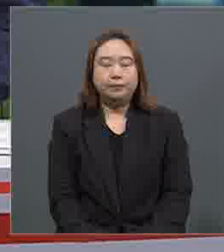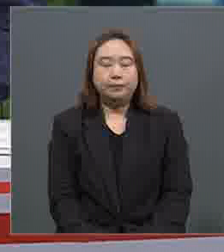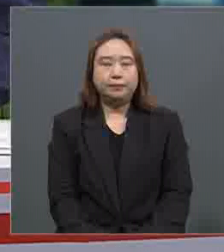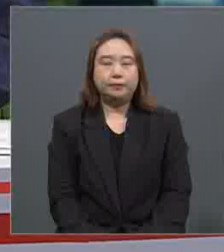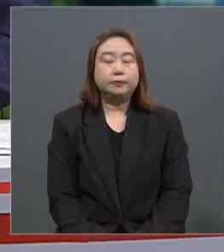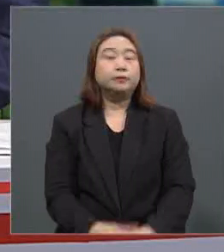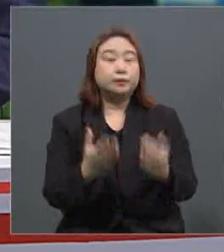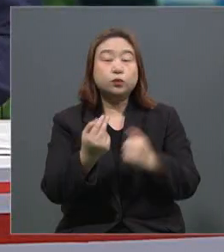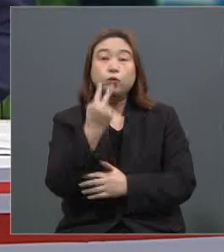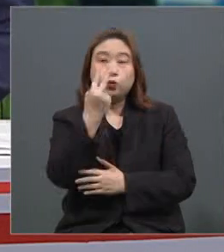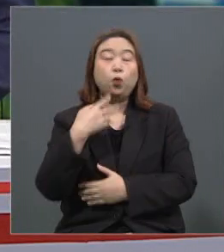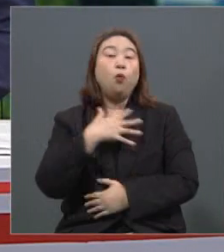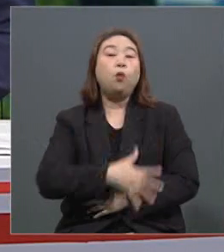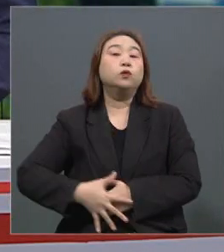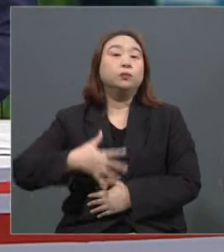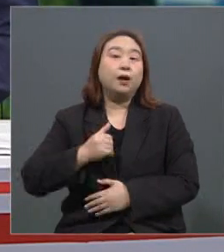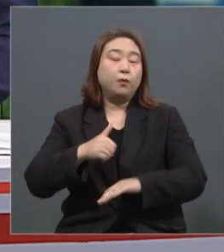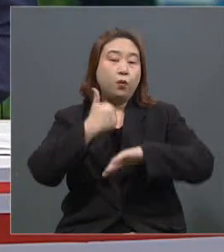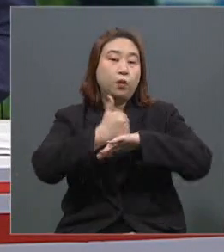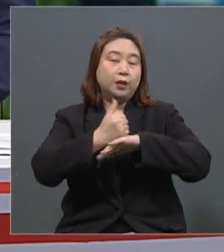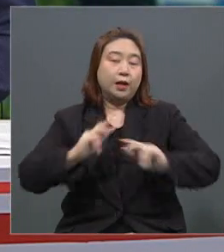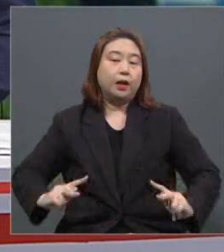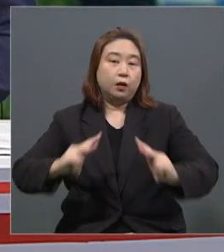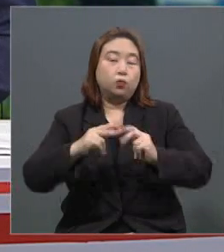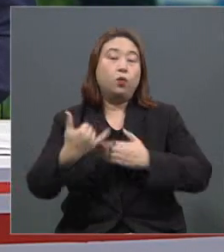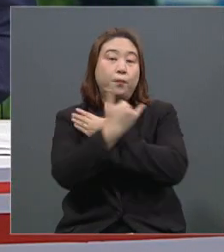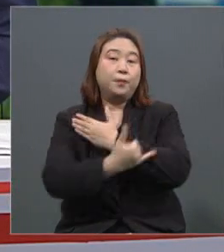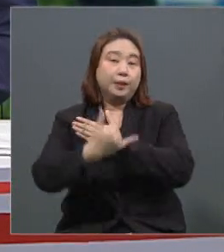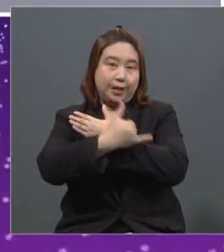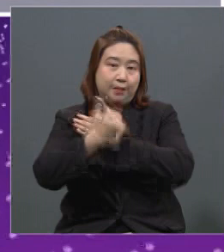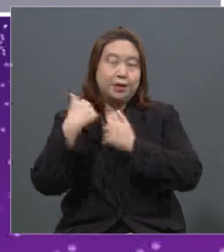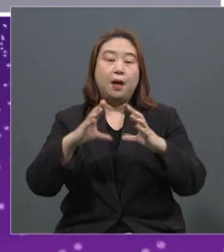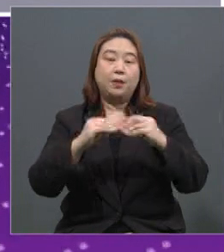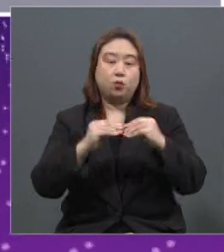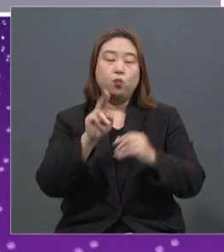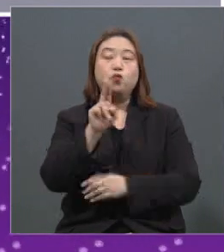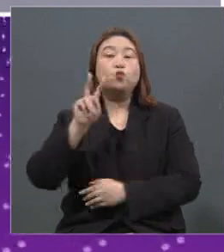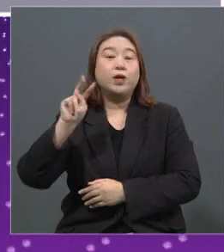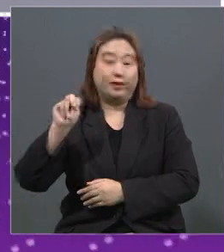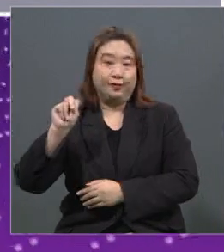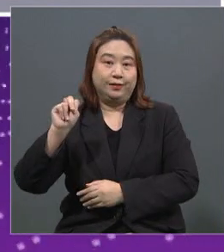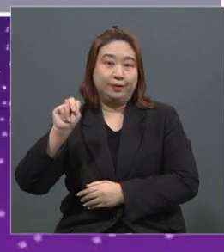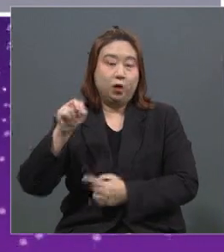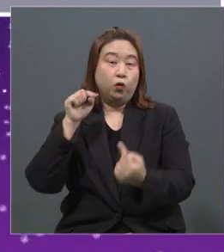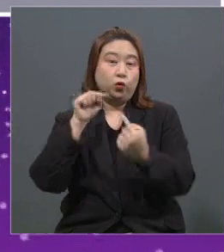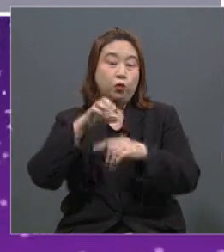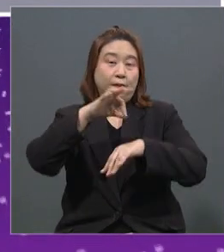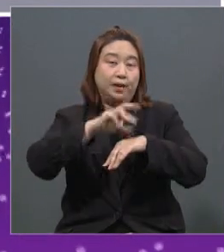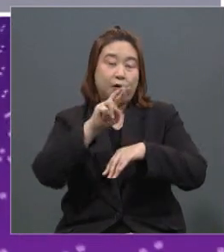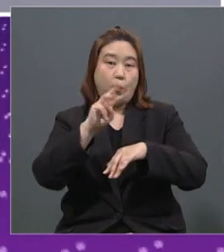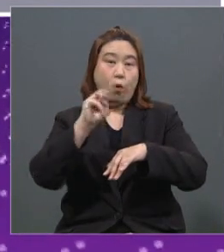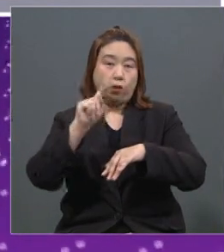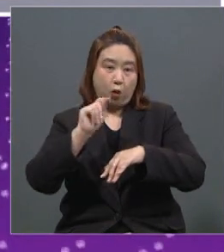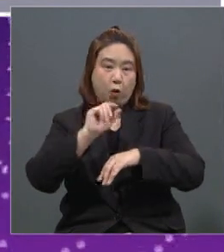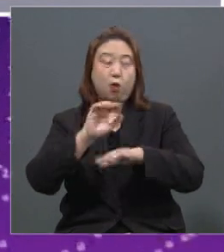ดูเรื่องของสุขภาพกันนะครับรัฐมนตรีว่าการกระทรวงการต่างประเทศก็เปิดประชุม Unระดับรัฐมนตรีประจำปีครั้งที่ 5นะ